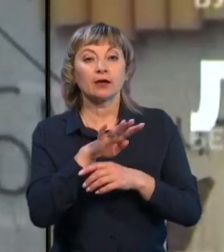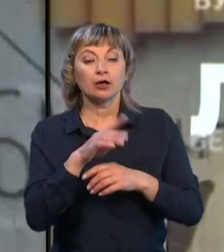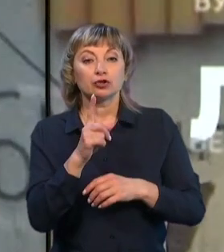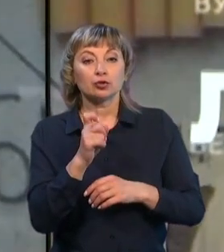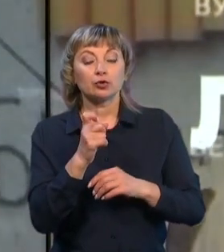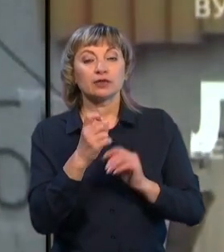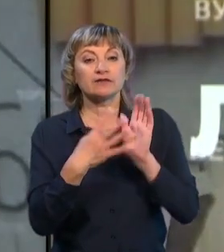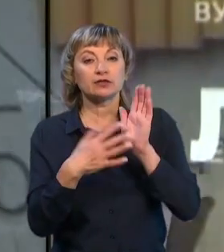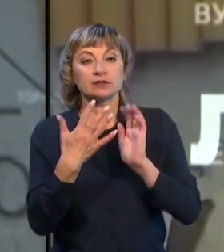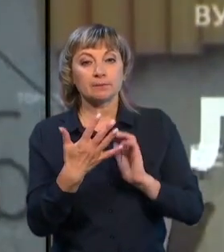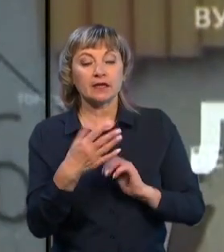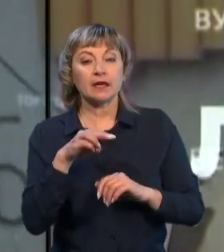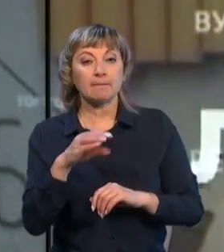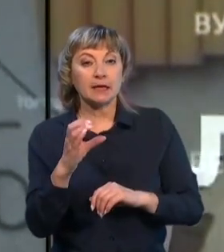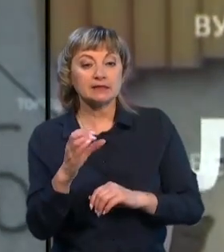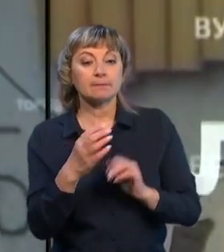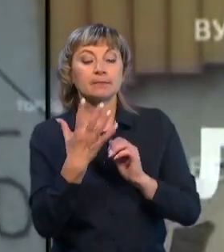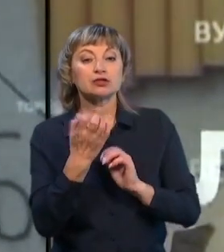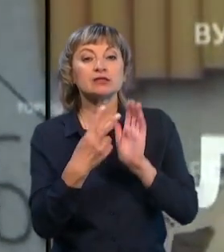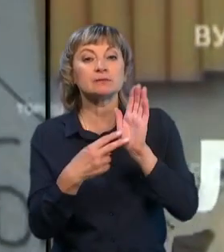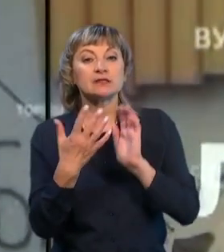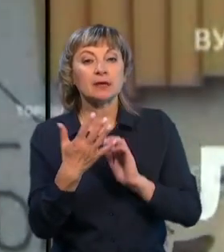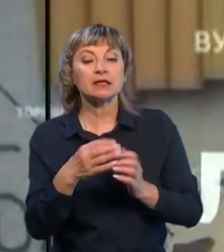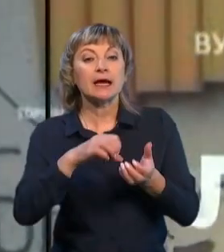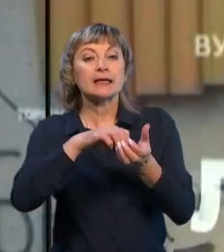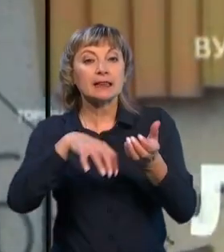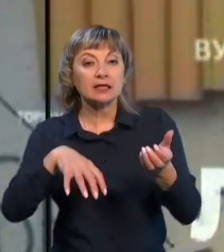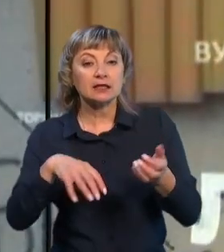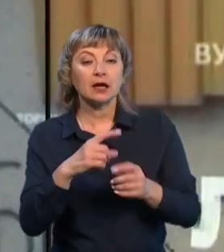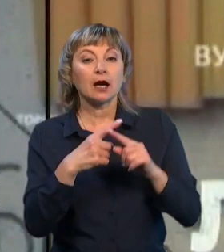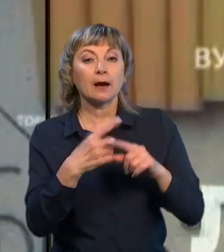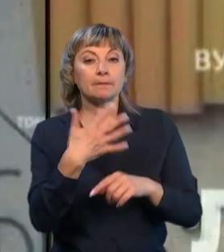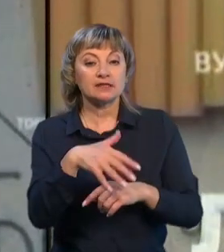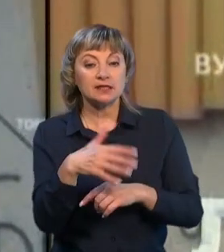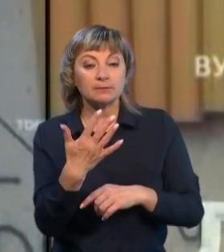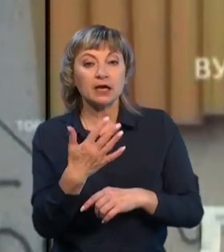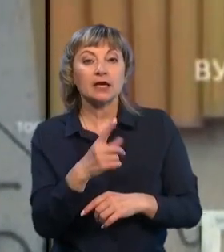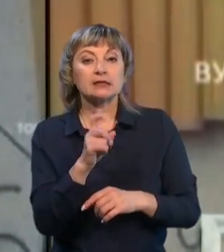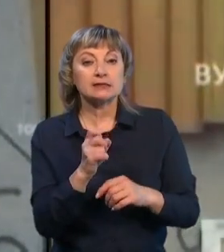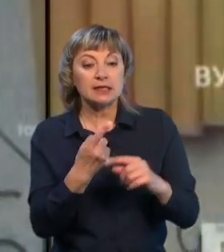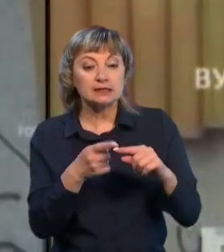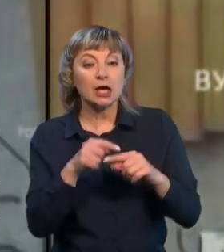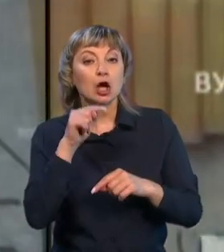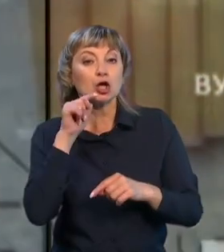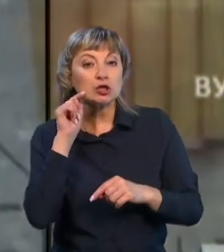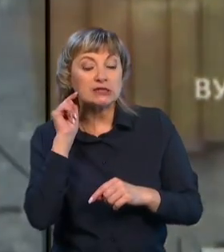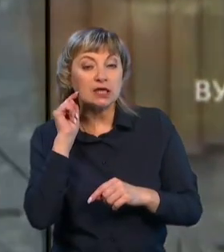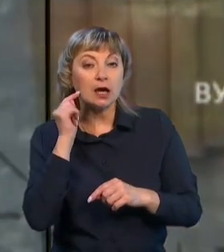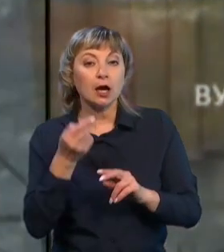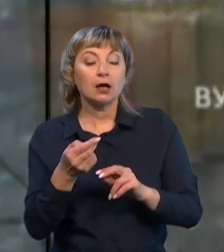ту-95мс а також 575 крилатих ракет х-55 за це Росія